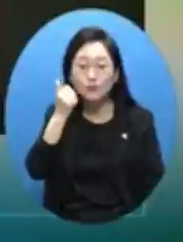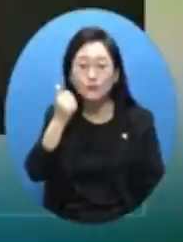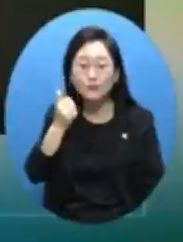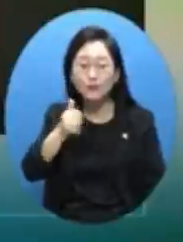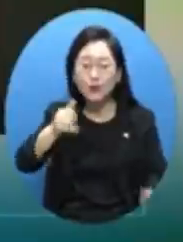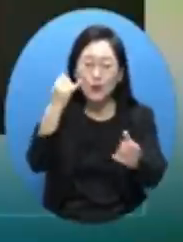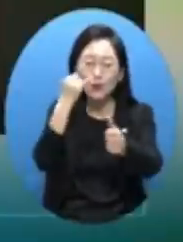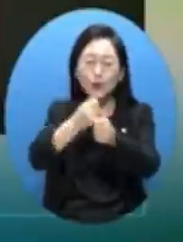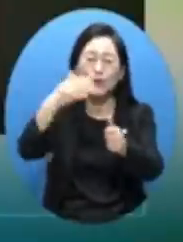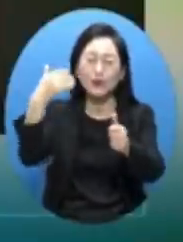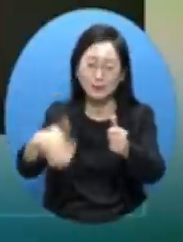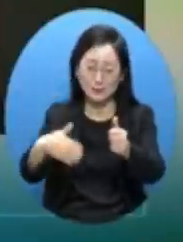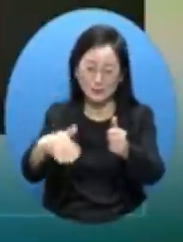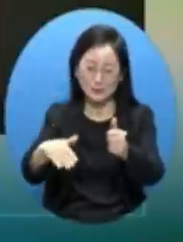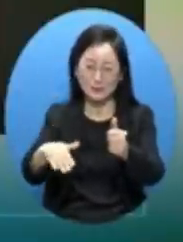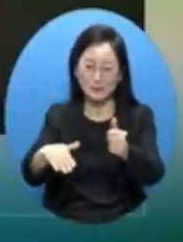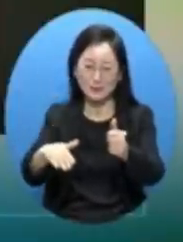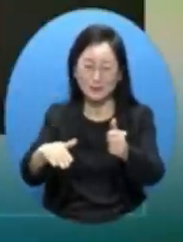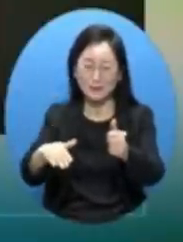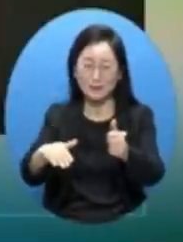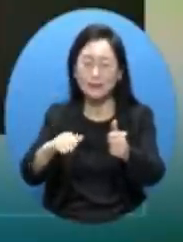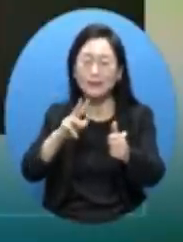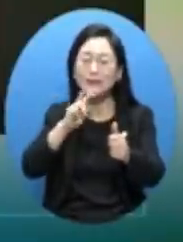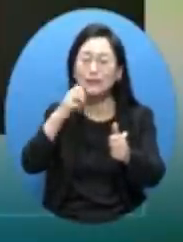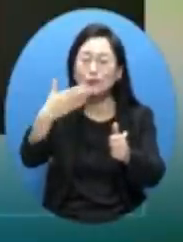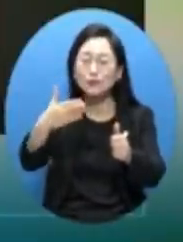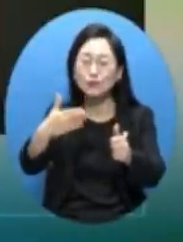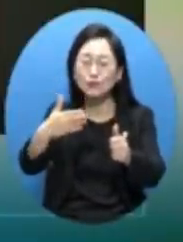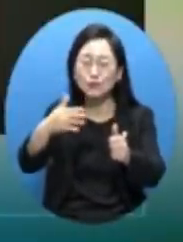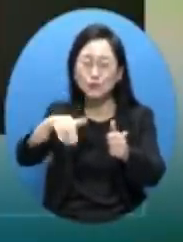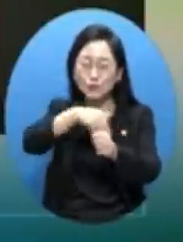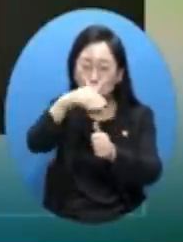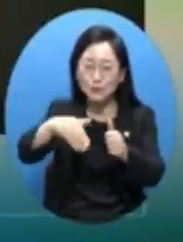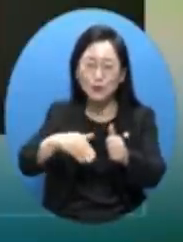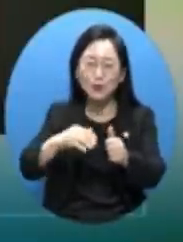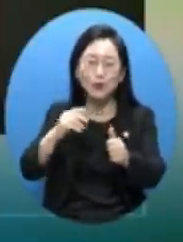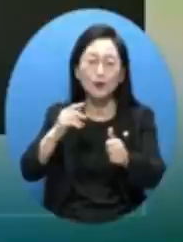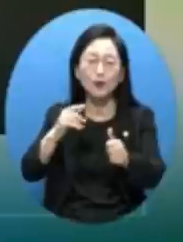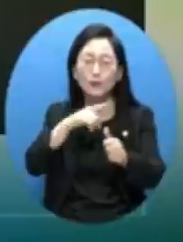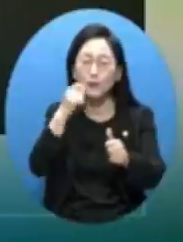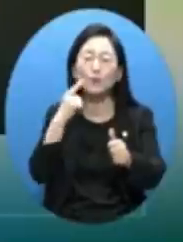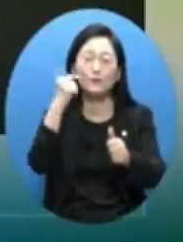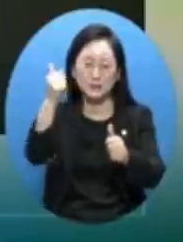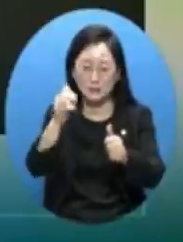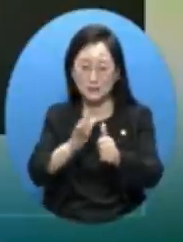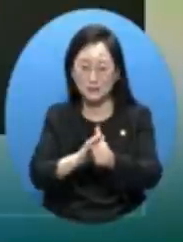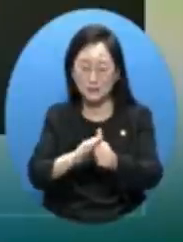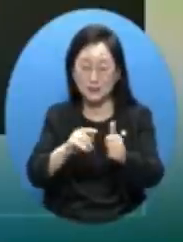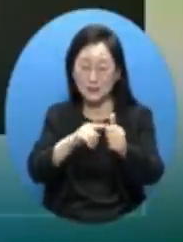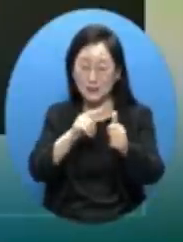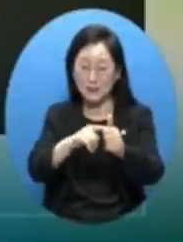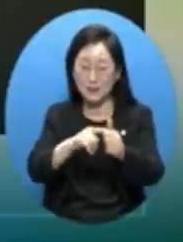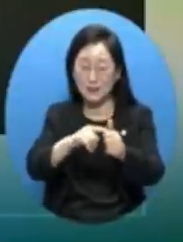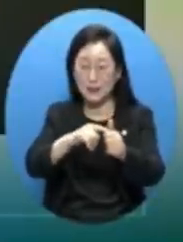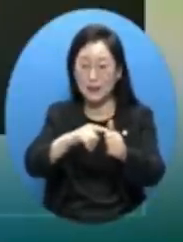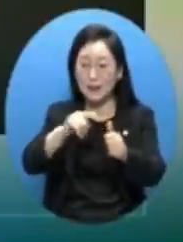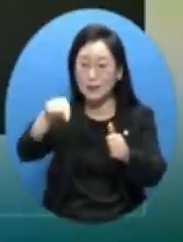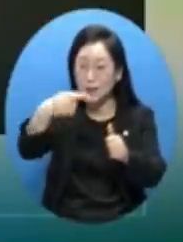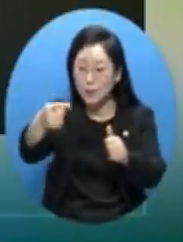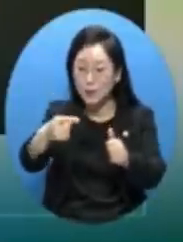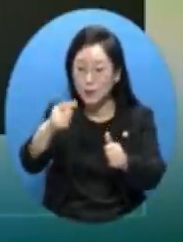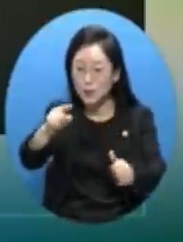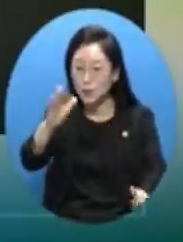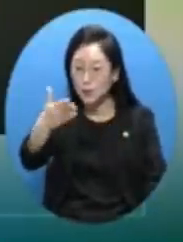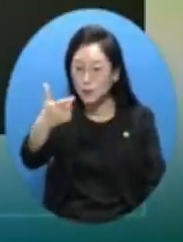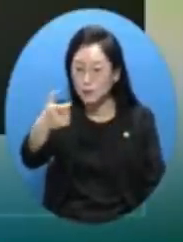결혼하지 않으셨던 29세 총각 조영기 목사님이십니다. 조영기 목사님은 그 다음에